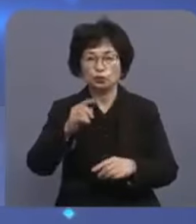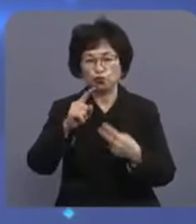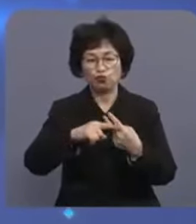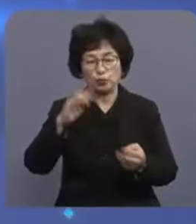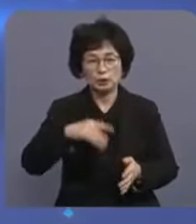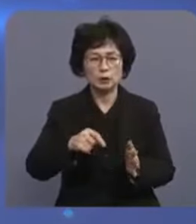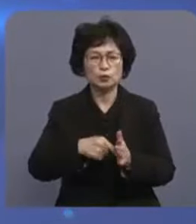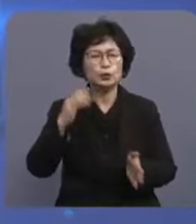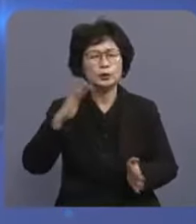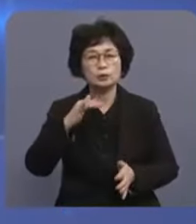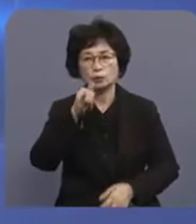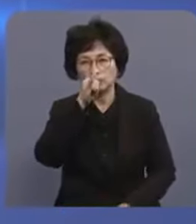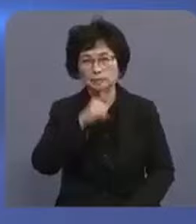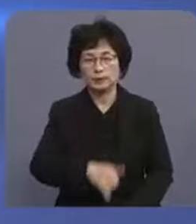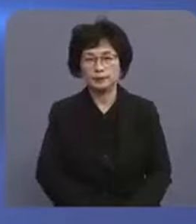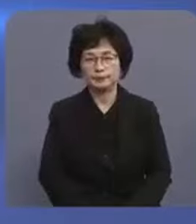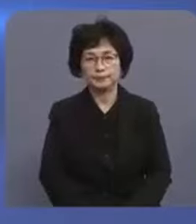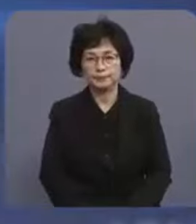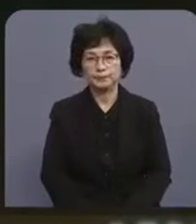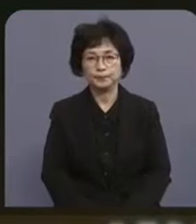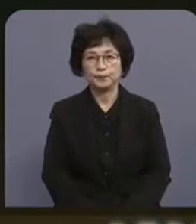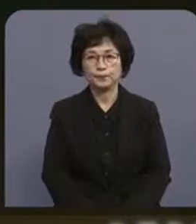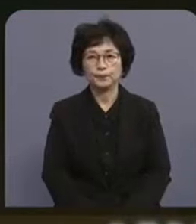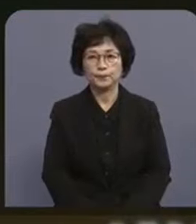이준석 기자입니다.